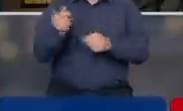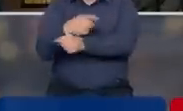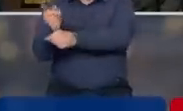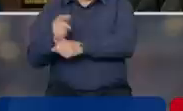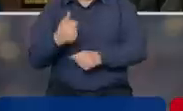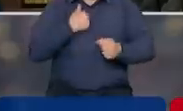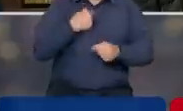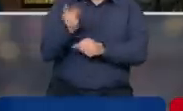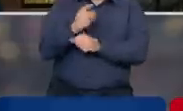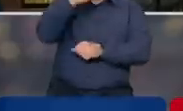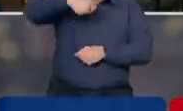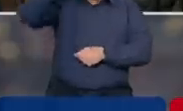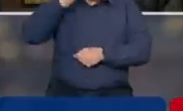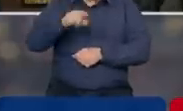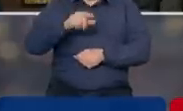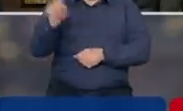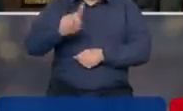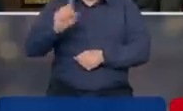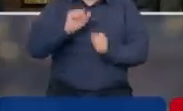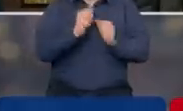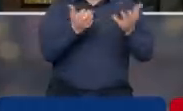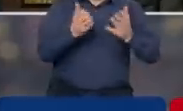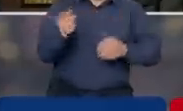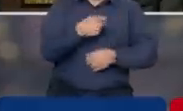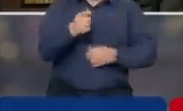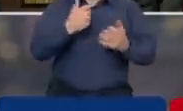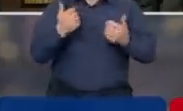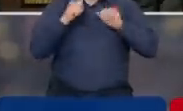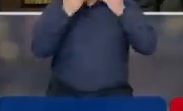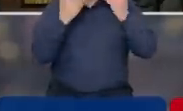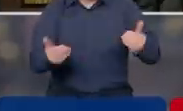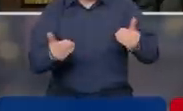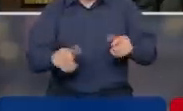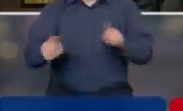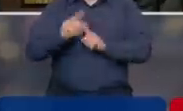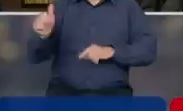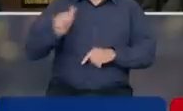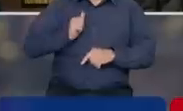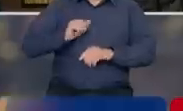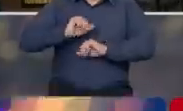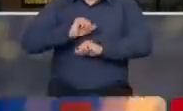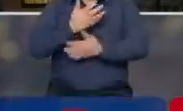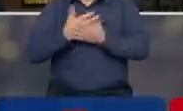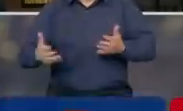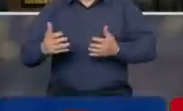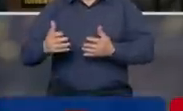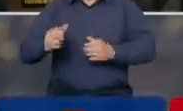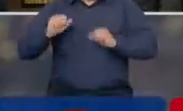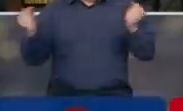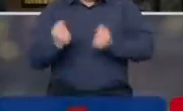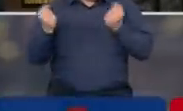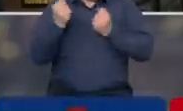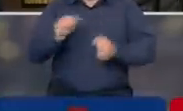strażakom państwowej straży pożarnej strażakom ochotnikom mamy także zaangażowane wojsk obrony terytorialnej bardzo dziękuję panu premierowi